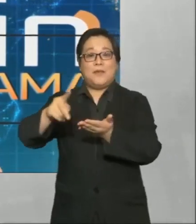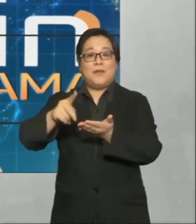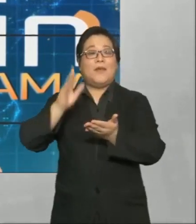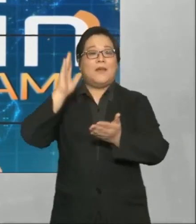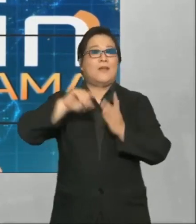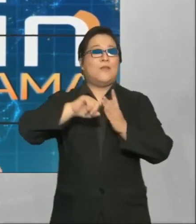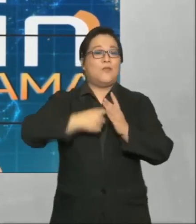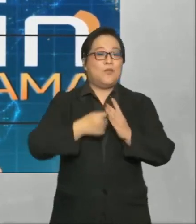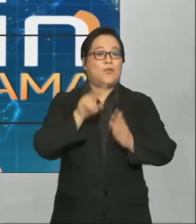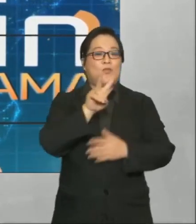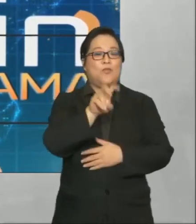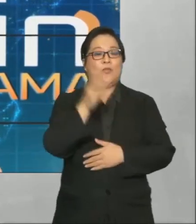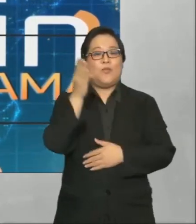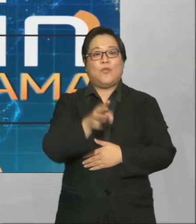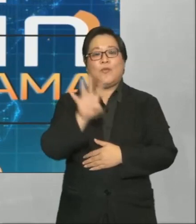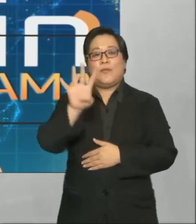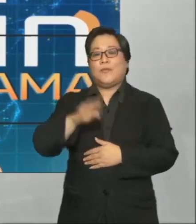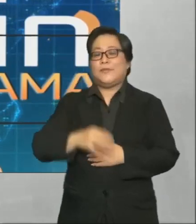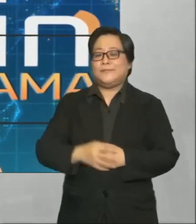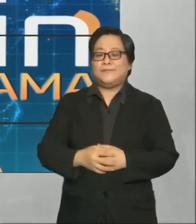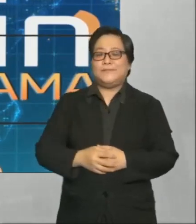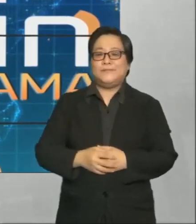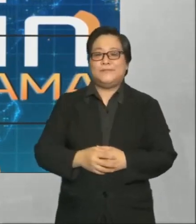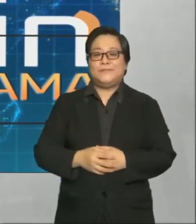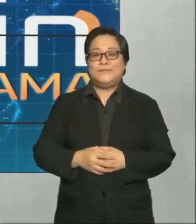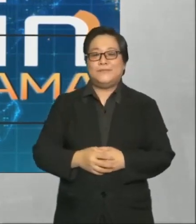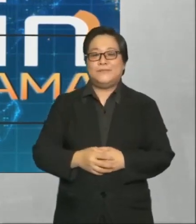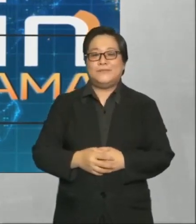30-04-2018 20ml Jepang